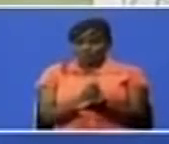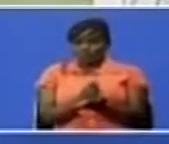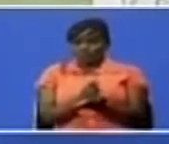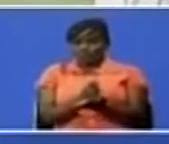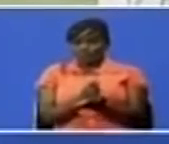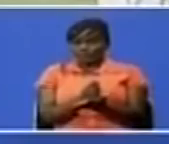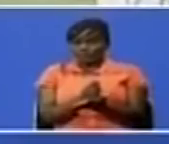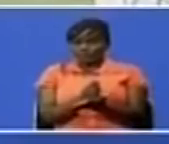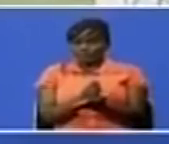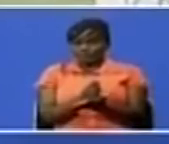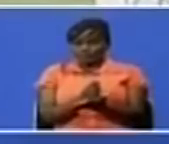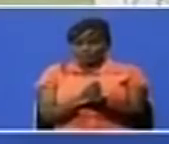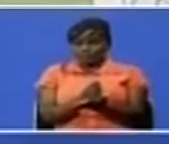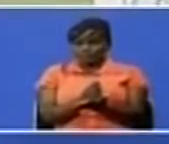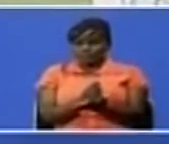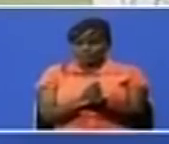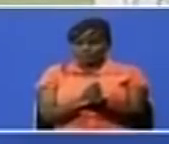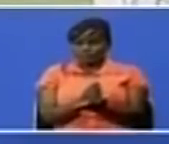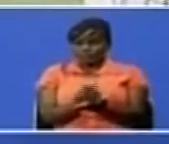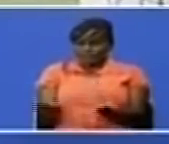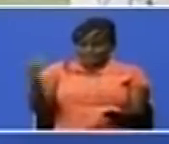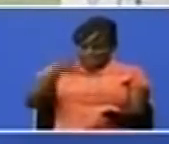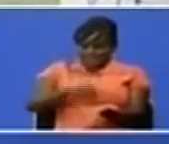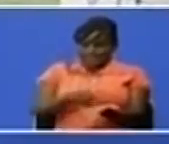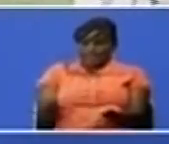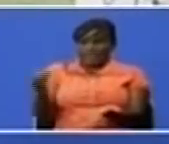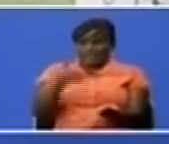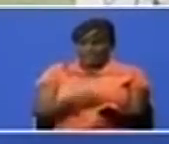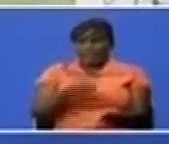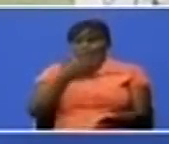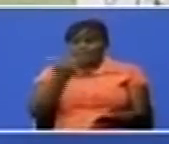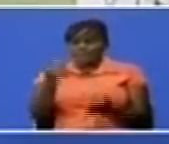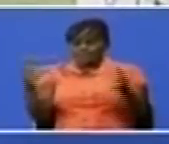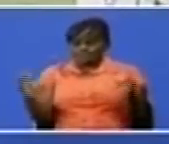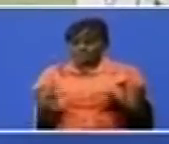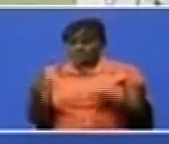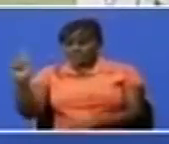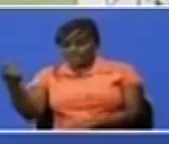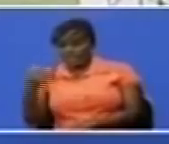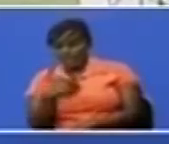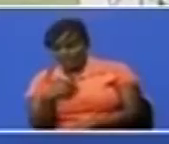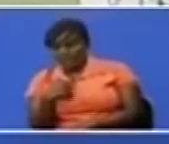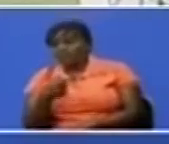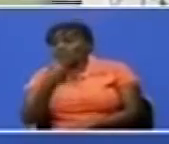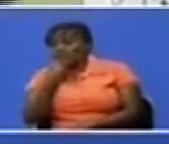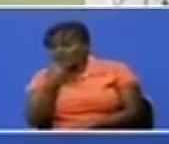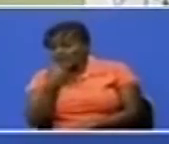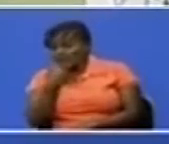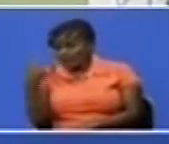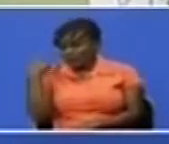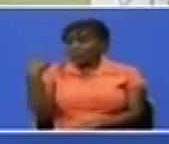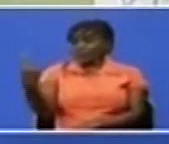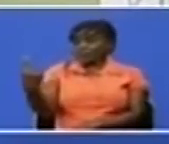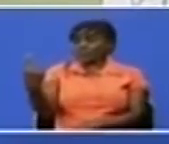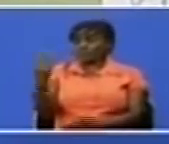now have again the best team in Kenya. Gor Mahia is the number one in